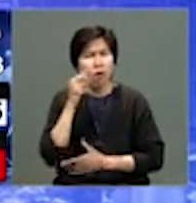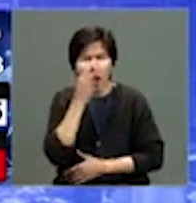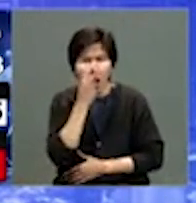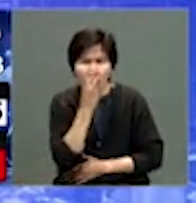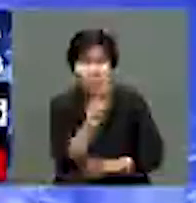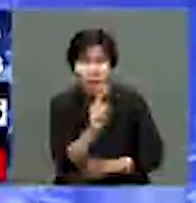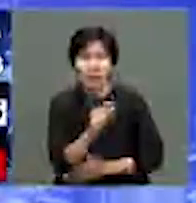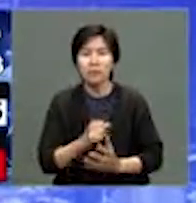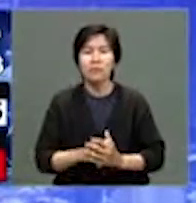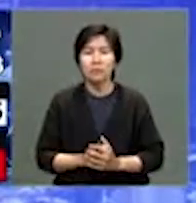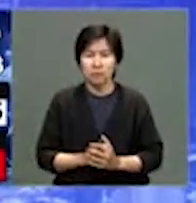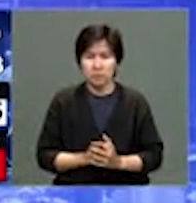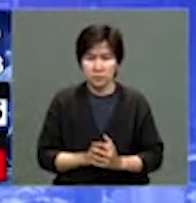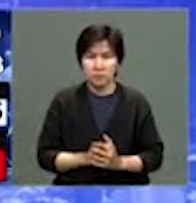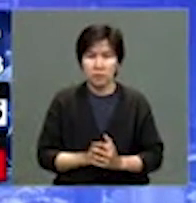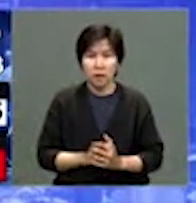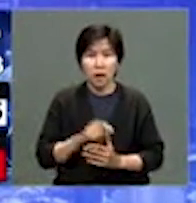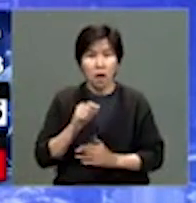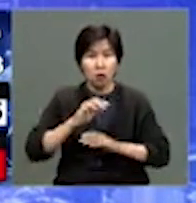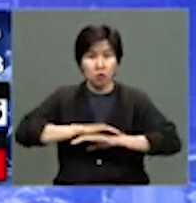และคณะทั้งหลายในพยายามทำให้ได้มากที่สุดละเอียดต่างๆนะครับก็เดี๋ยวมีความคืบหน้าในวันศุกร์อย่างไรผมจะนำเลนส์เพิ่มเติมครับผมอะที่คำถามนะครับครับมีสอบถามเข้ามาเกี่ยวกับเรื่องของการส่งต่อข้อความตอนนี้บอกว่าจะมีการเตรียมทดลองยกเลิกคือฟิวส์15วันครับรายละเอียดเป็นอย่างไรและจะเริ่มทดลองยกเลิกกับฟิวเมื่อไหร่ครับวันนี้ยังไม่ได้คุยกันเรื่องนี้นะครับสาระสำคัญใหญ่ยังอยู่ที่